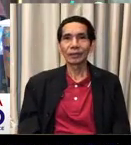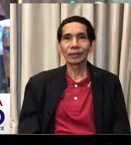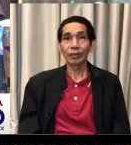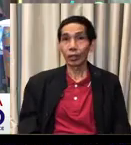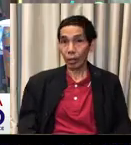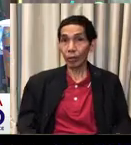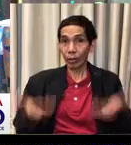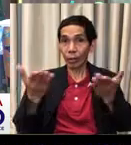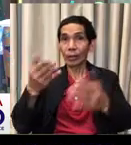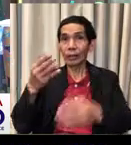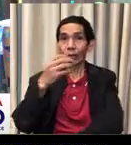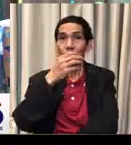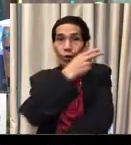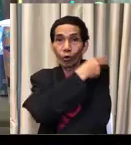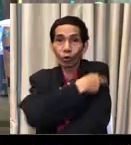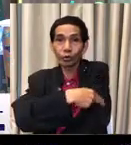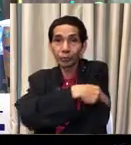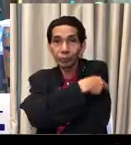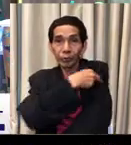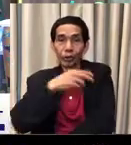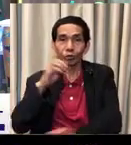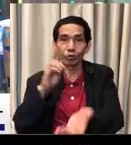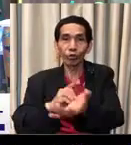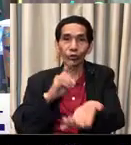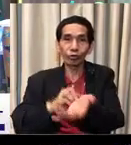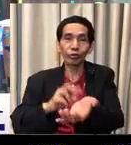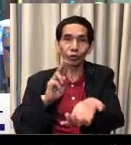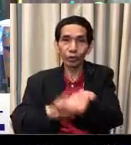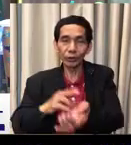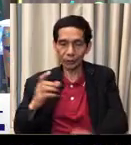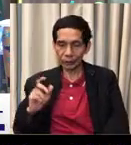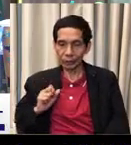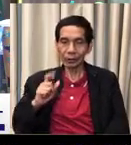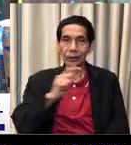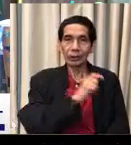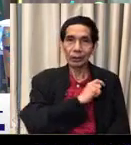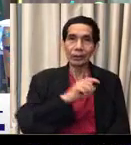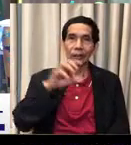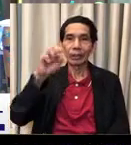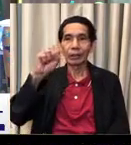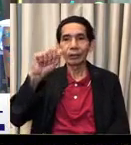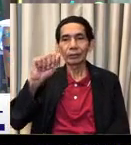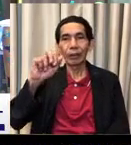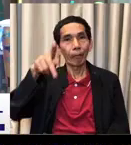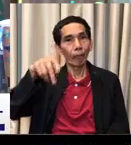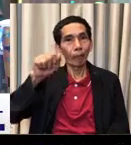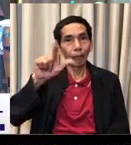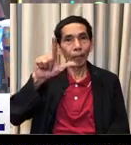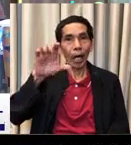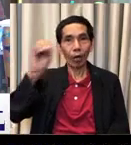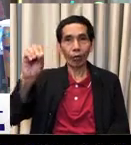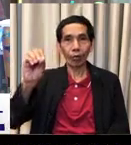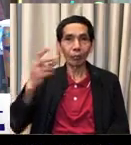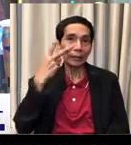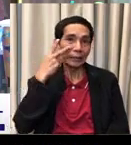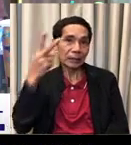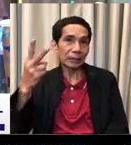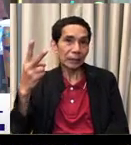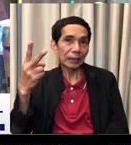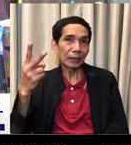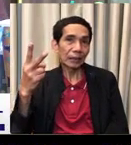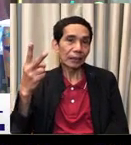up, ospital ng Sampaloc staff, doctors, nurses and the leadership. Nako, galingan ninyo, ha. Nakita nyo naman,